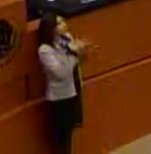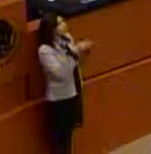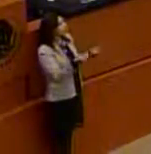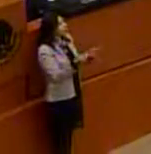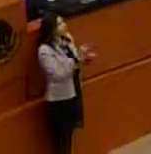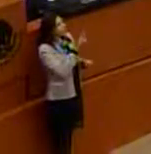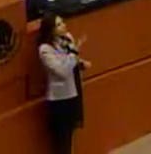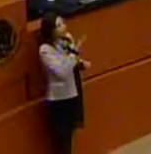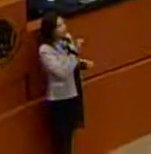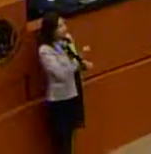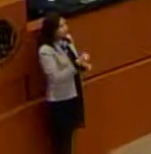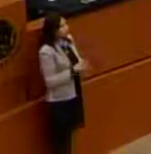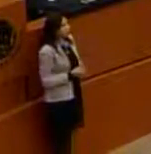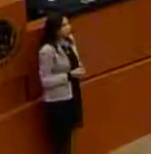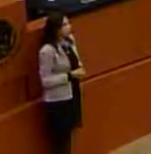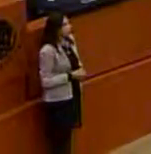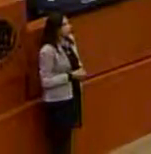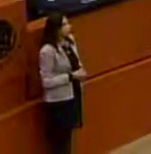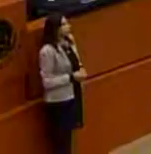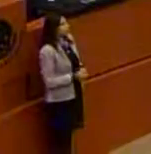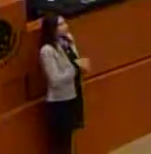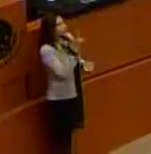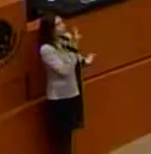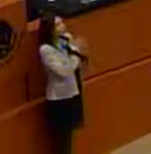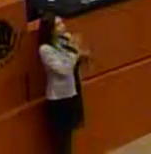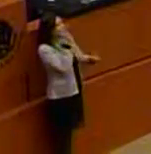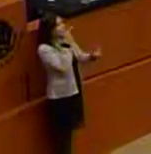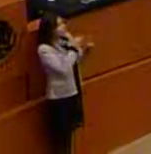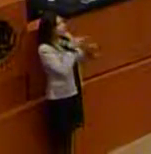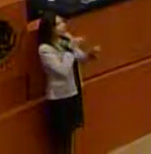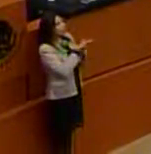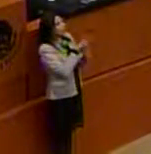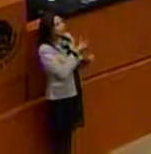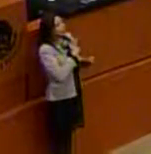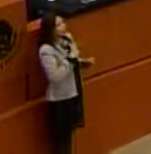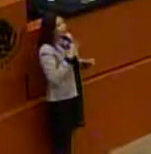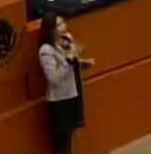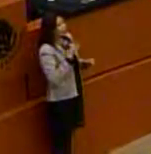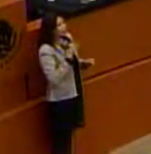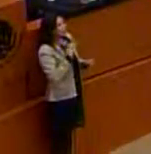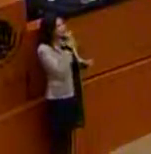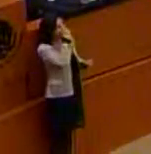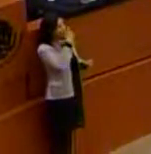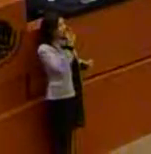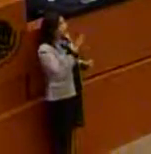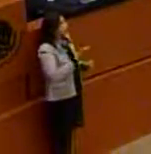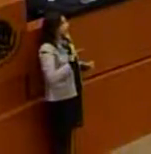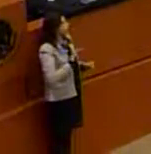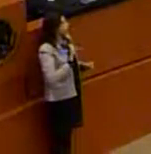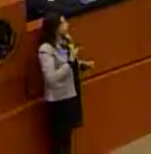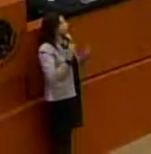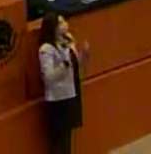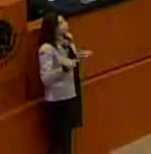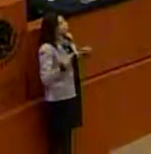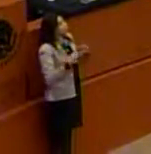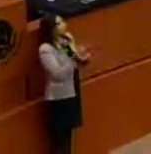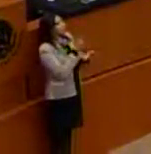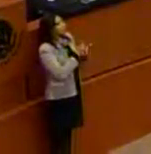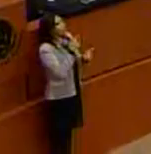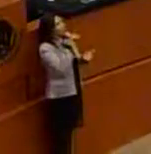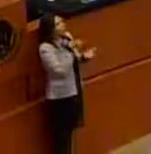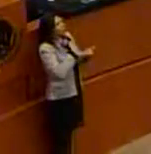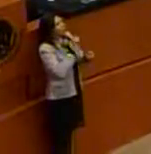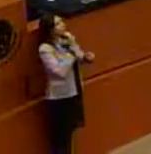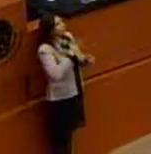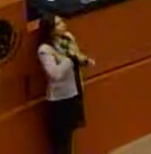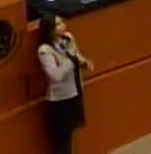projet novateur en Suisse, objectif aujourd'hui atteint. Deuxièmement, les citoyens engagés en Suisse sont aussi des citoyens du monde.